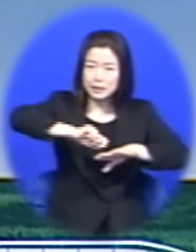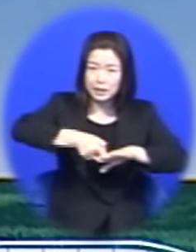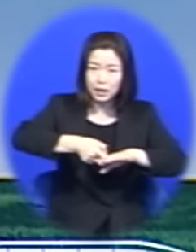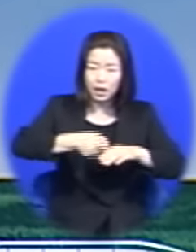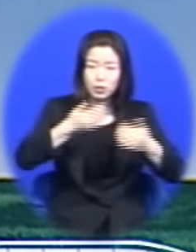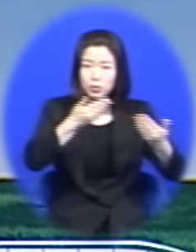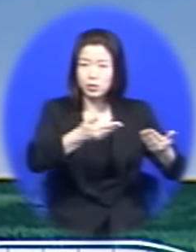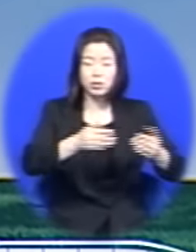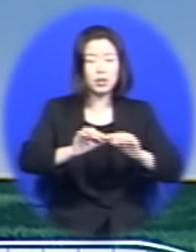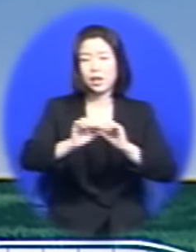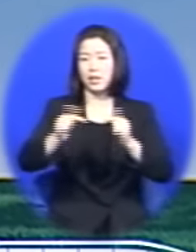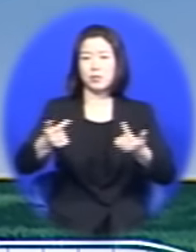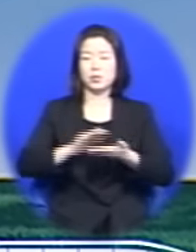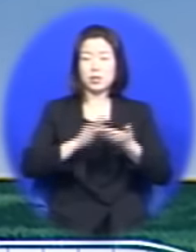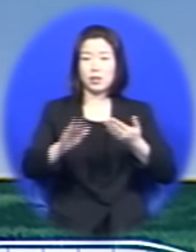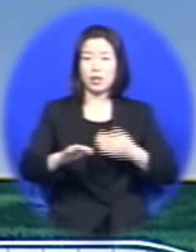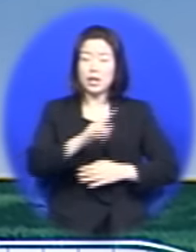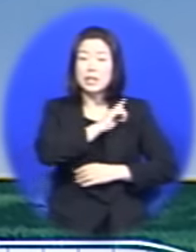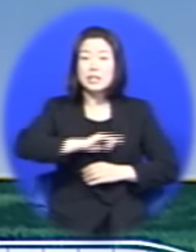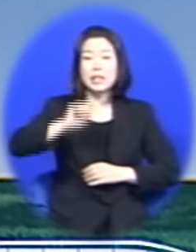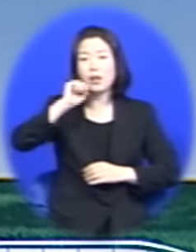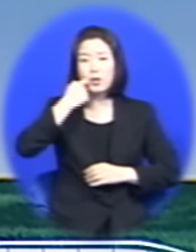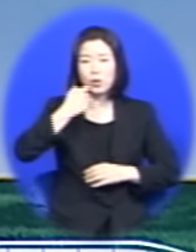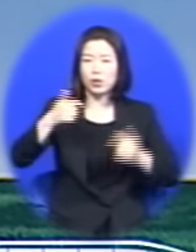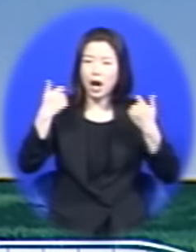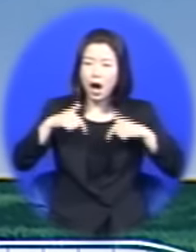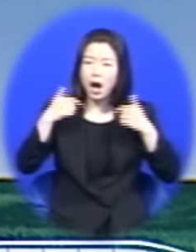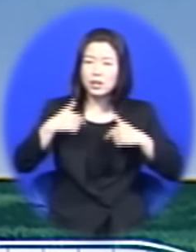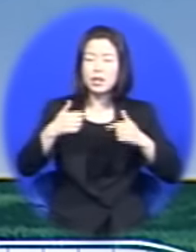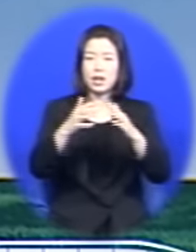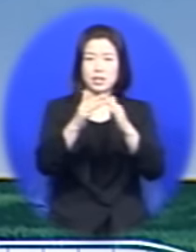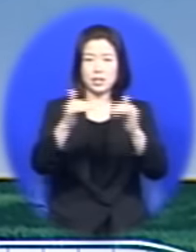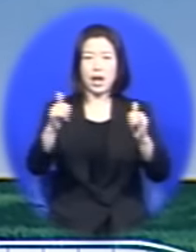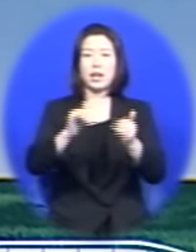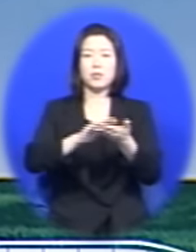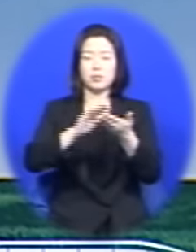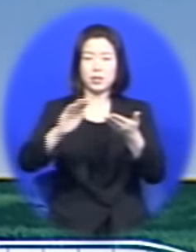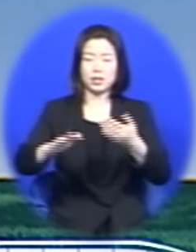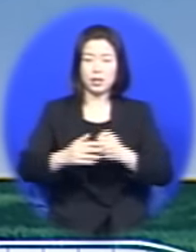아닙니다. 제일 어려운 거는 언제나 사람이에요, 사람.